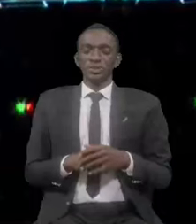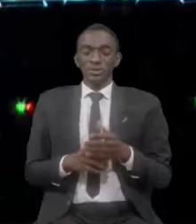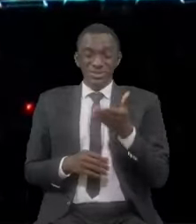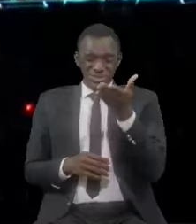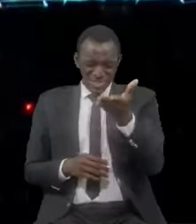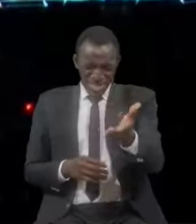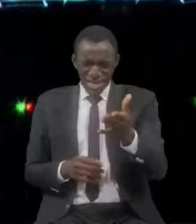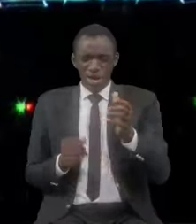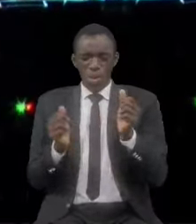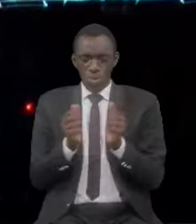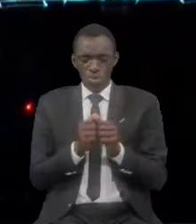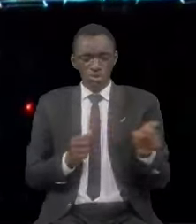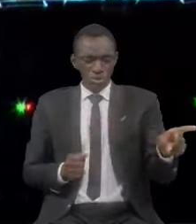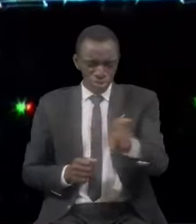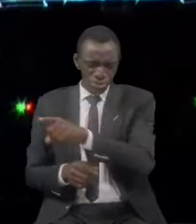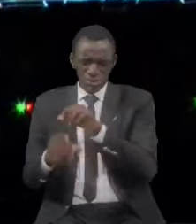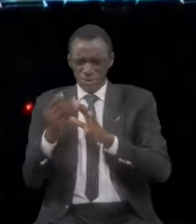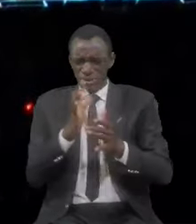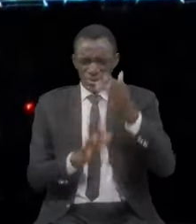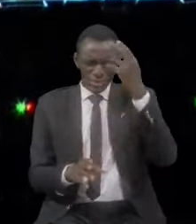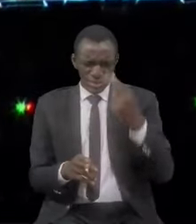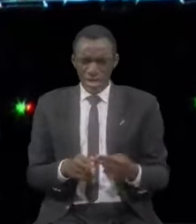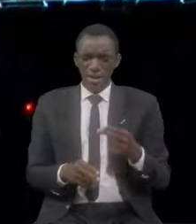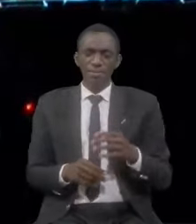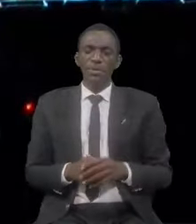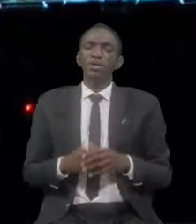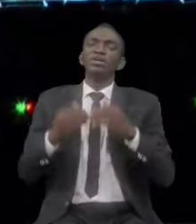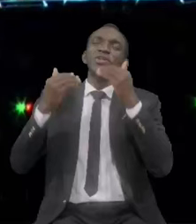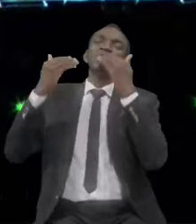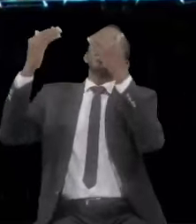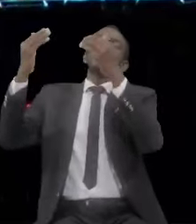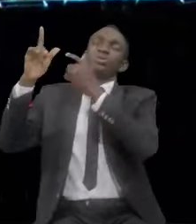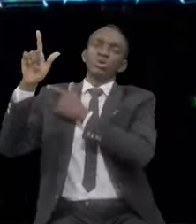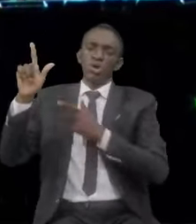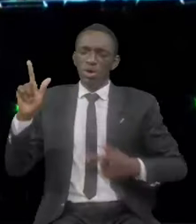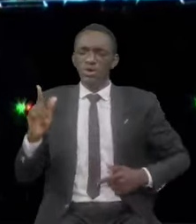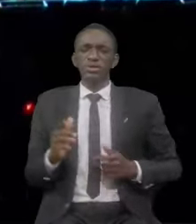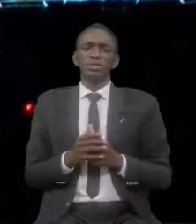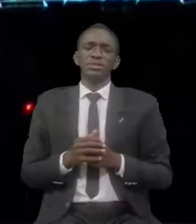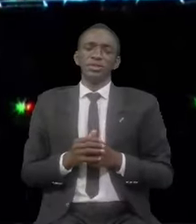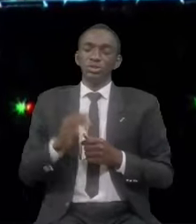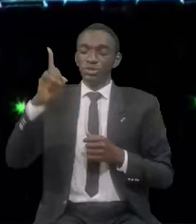C'est là avec vous. Merci Seigneur